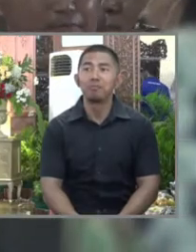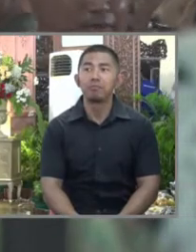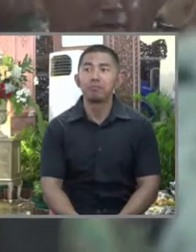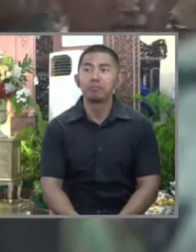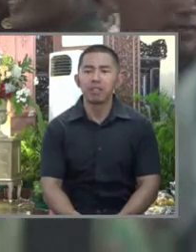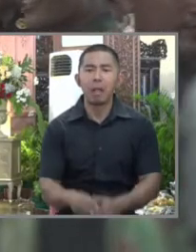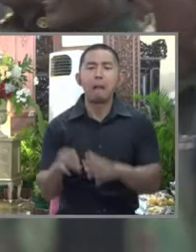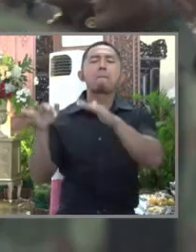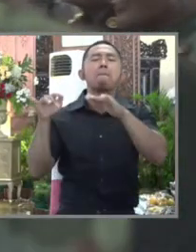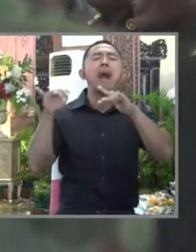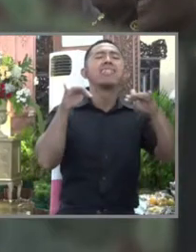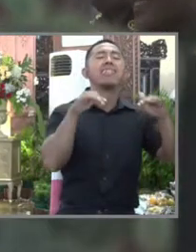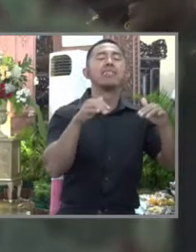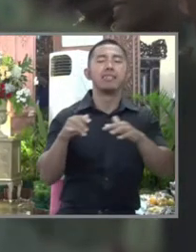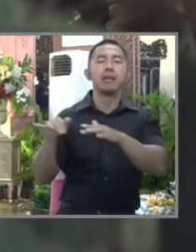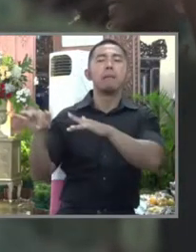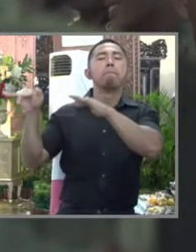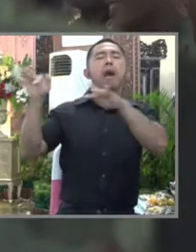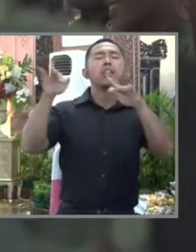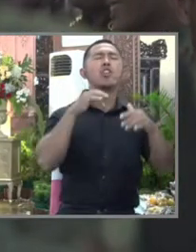Pantainya kotor, Pak. Oke, apalagi?